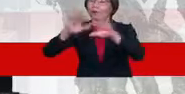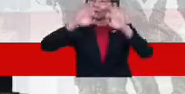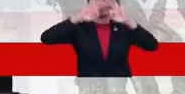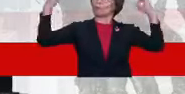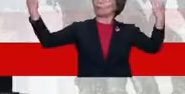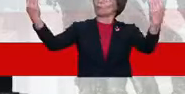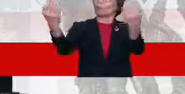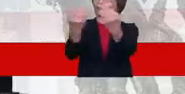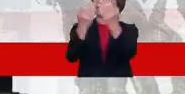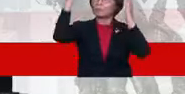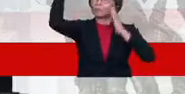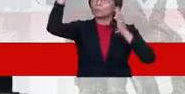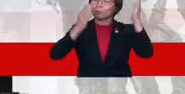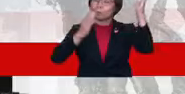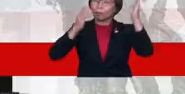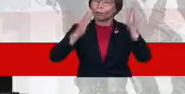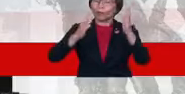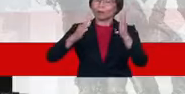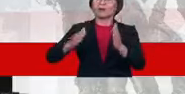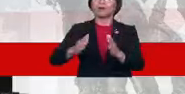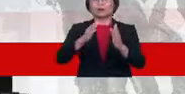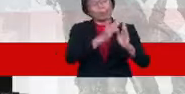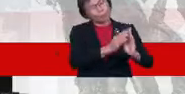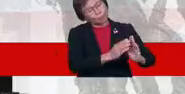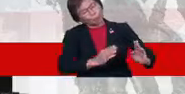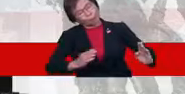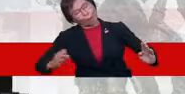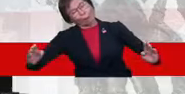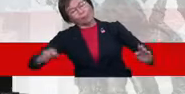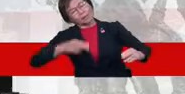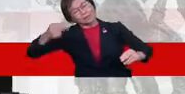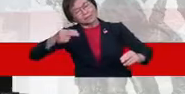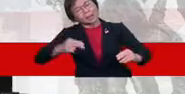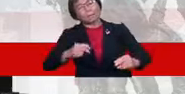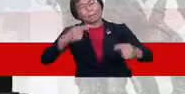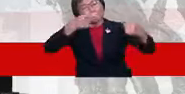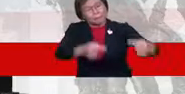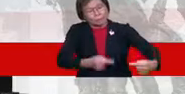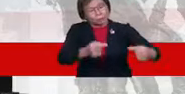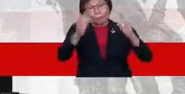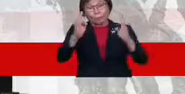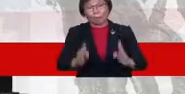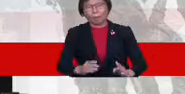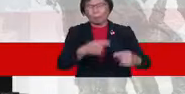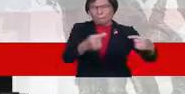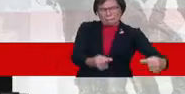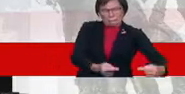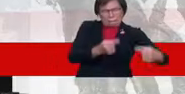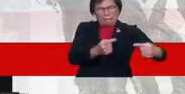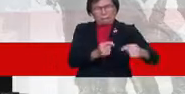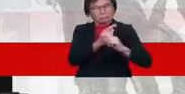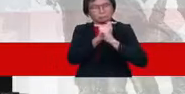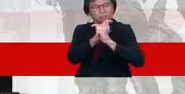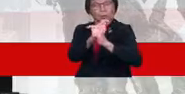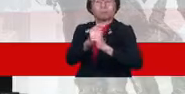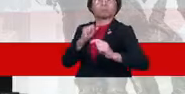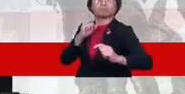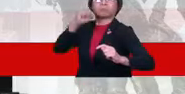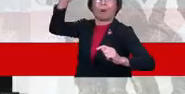Malaysia menyusur Sungai sejarah perjuangan bangsa Perjuangan mempertahankan kemerdekaan